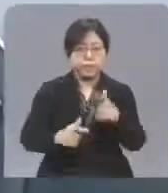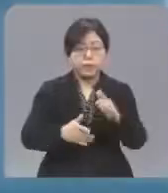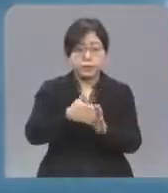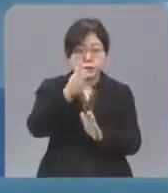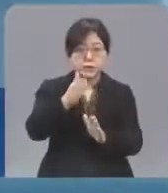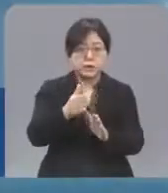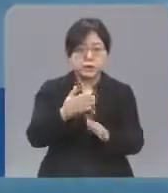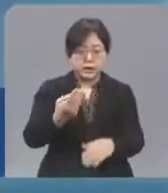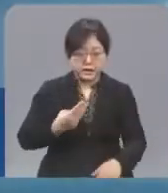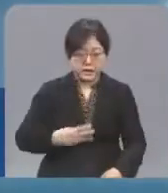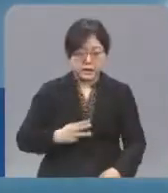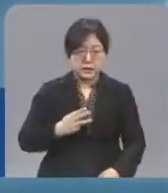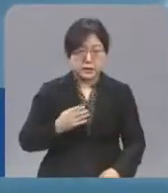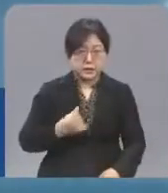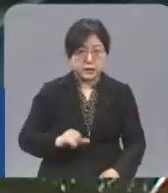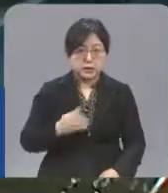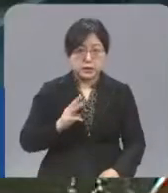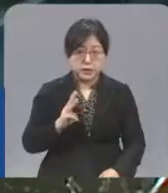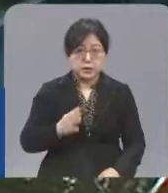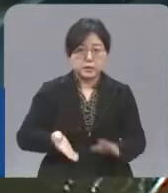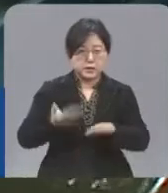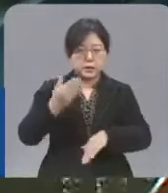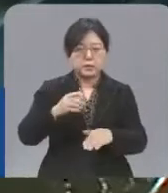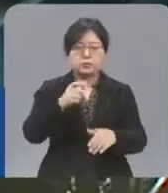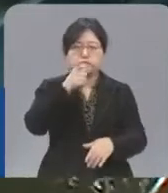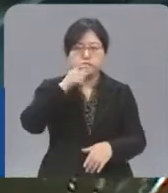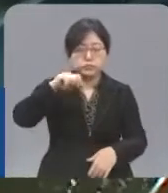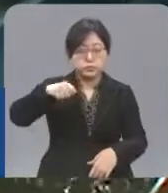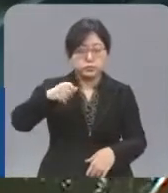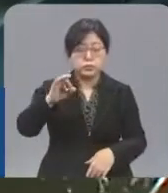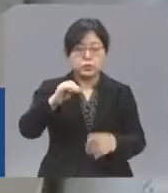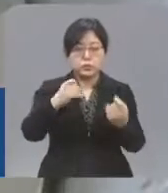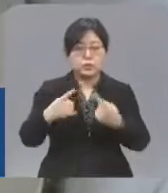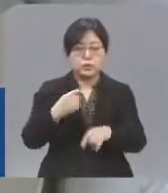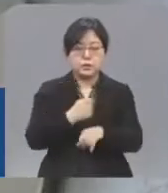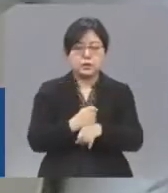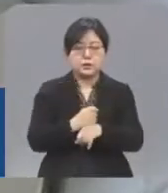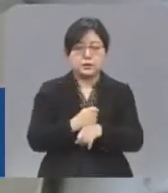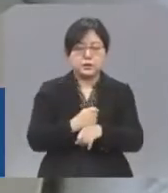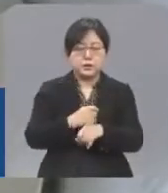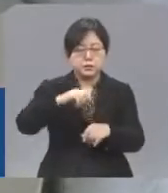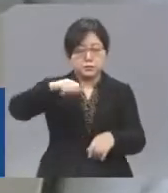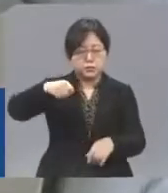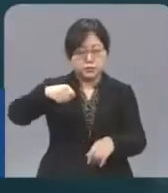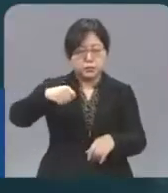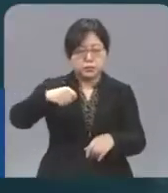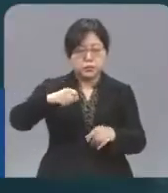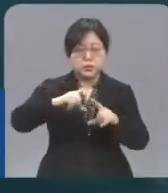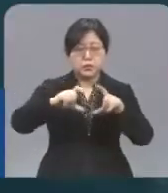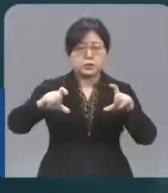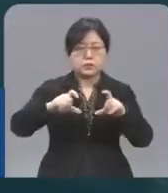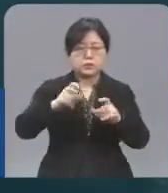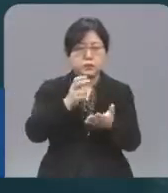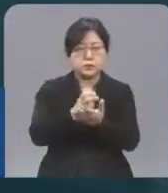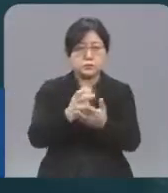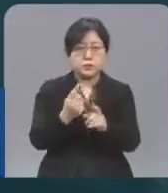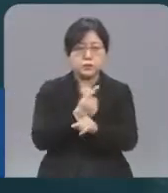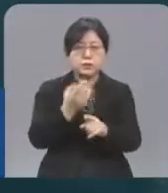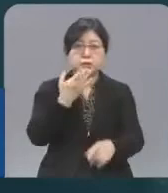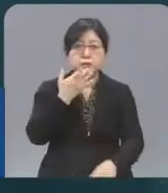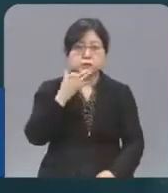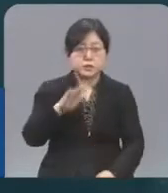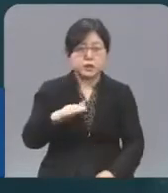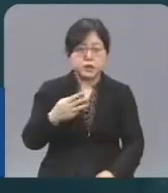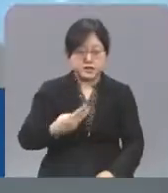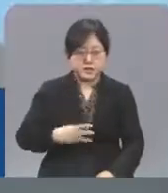목포시가 다자녀 가정에 대한 수도요금을 감면합니다. 목포시는 수도급수조례 일부 개정에 따라 19세 이하